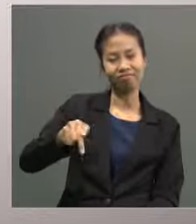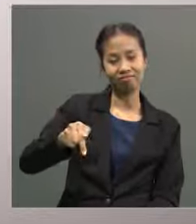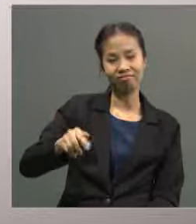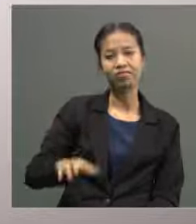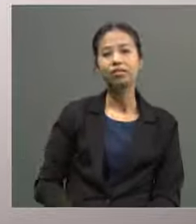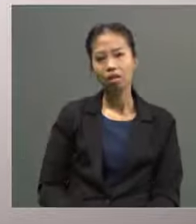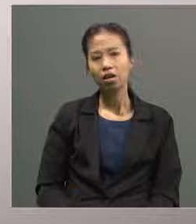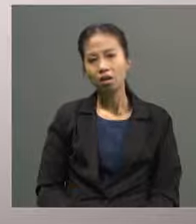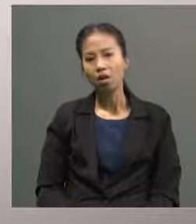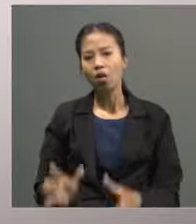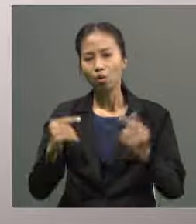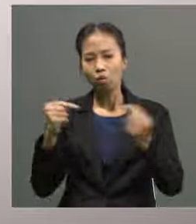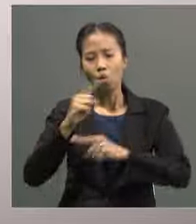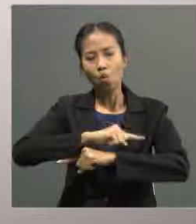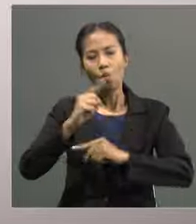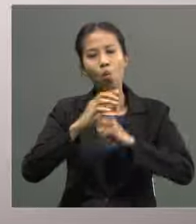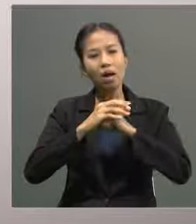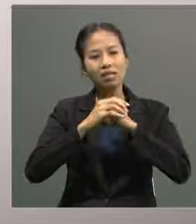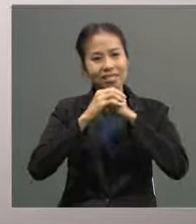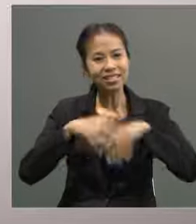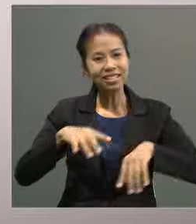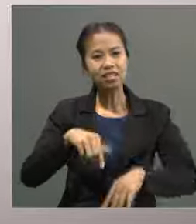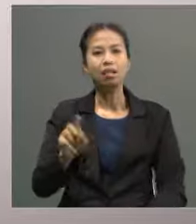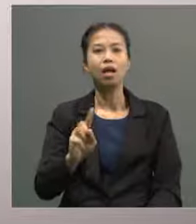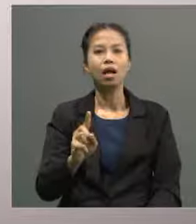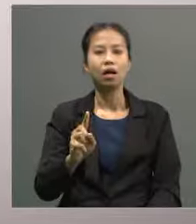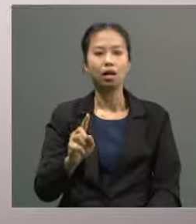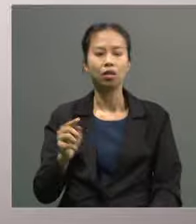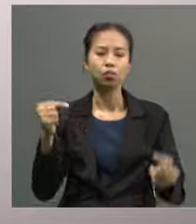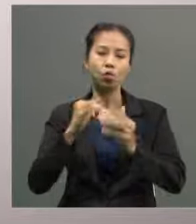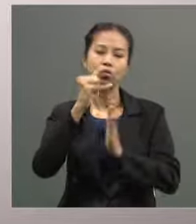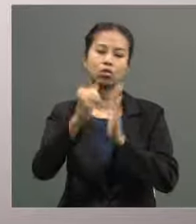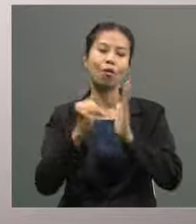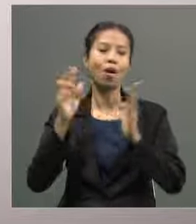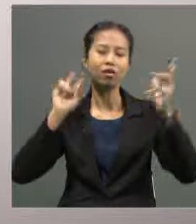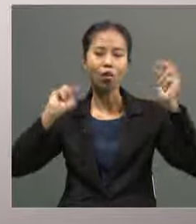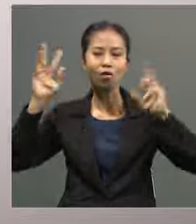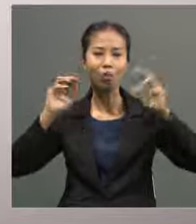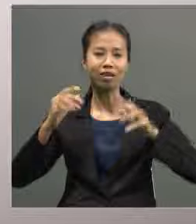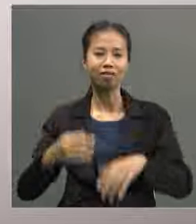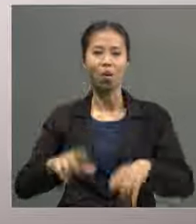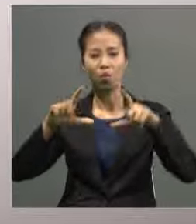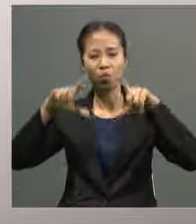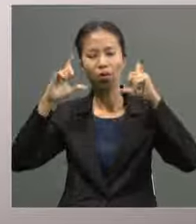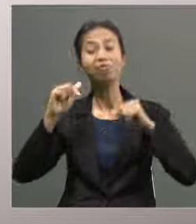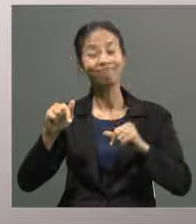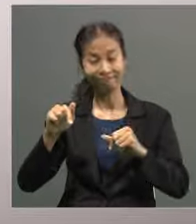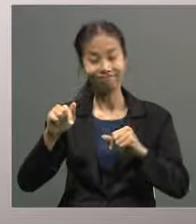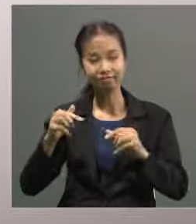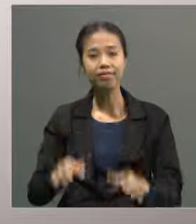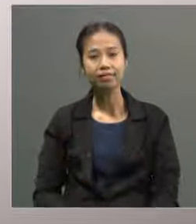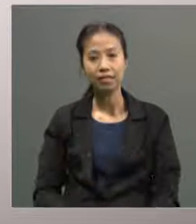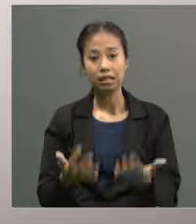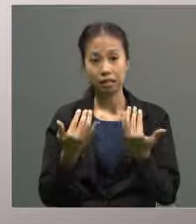นะหมุดหมายเลยนะตรุษจีนน่ะนึกถึงไม่นึกถึงนครสวรรค์เนี่ยไม่ได้เลยนะครับอ้าไปดูภาพรวมของเทศกาล